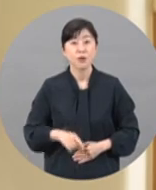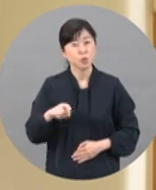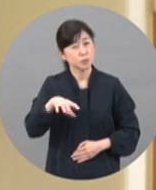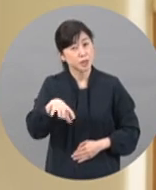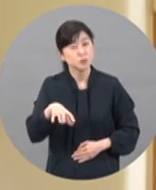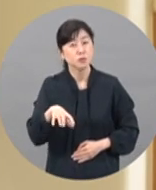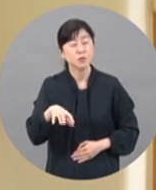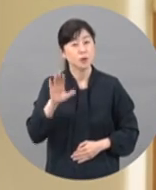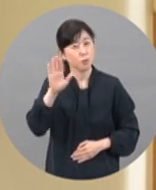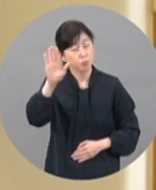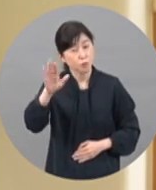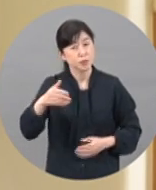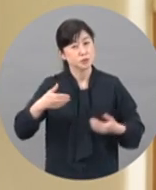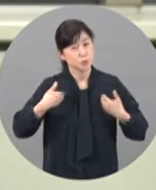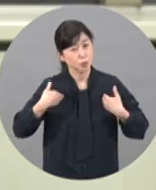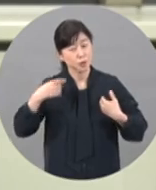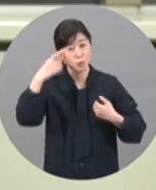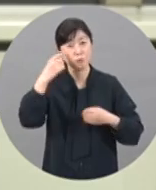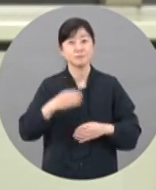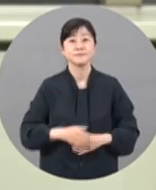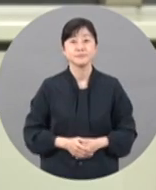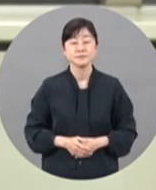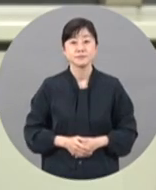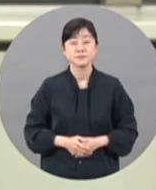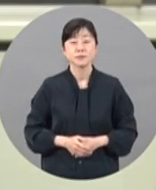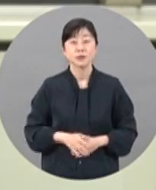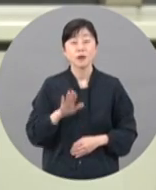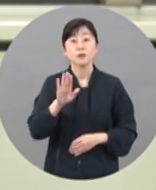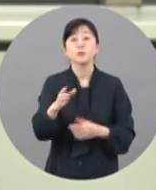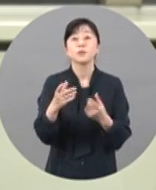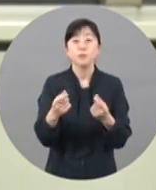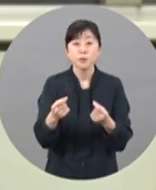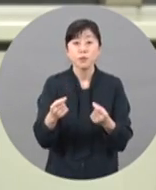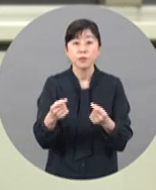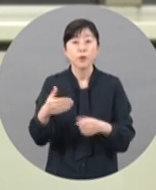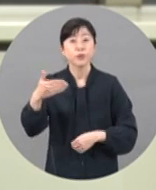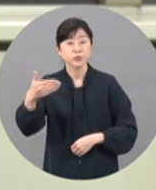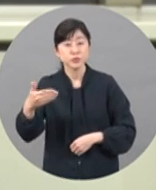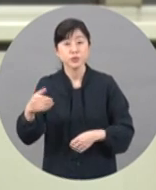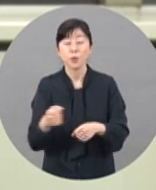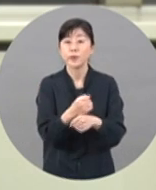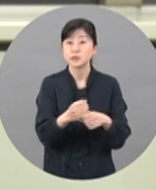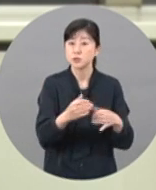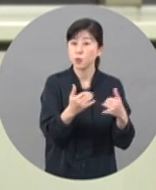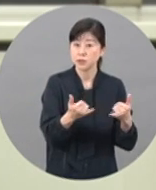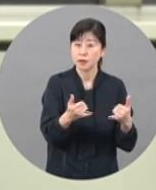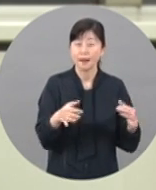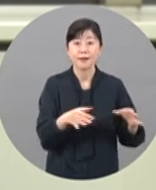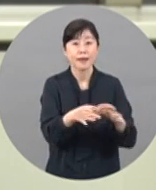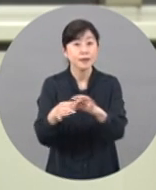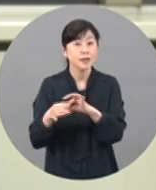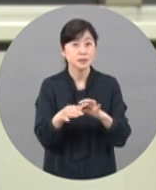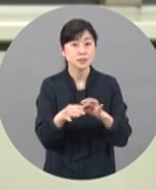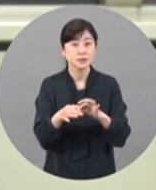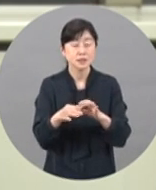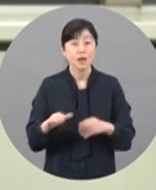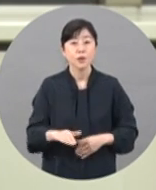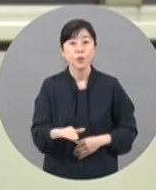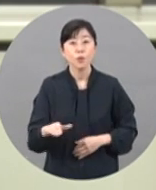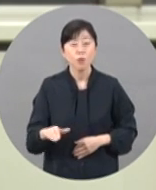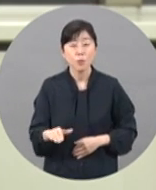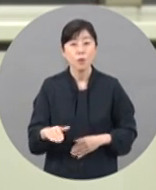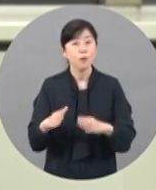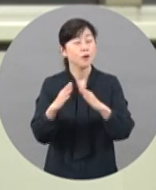必要になるんだろうなとは思います。 今後も区と事業者が連携し、お子さんやご家族